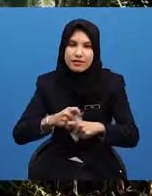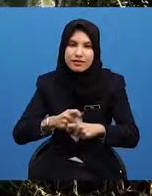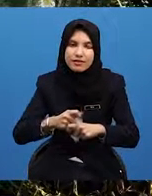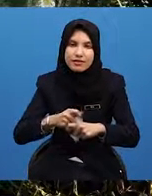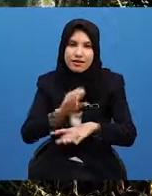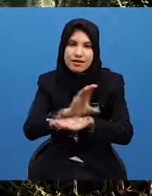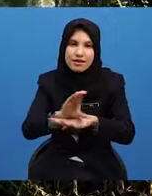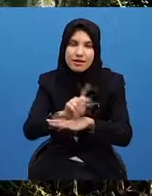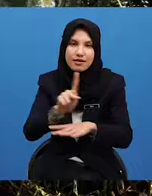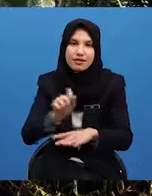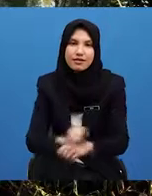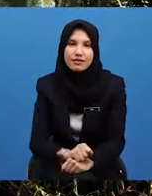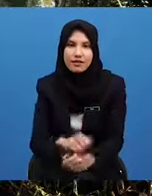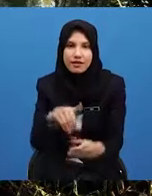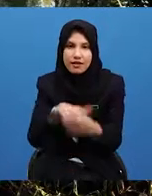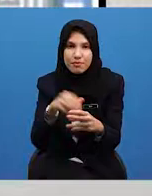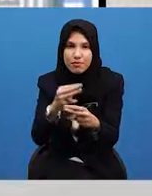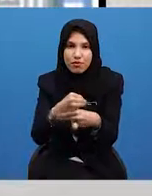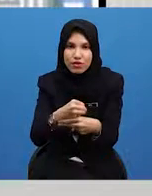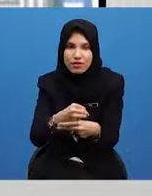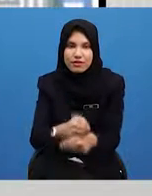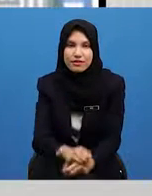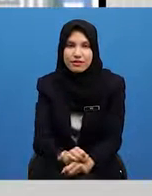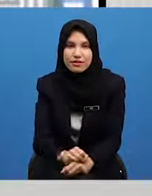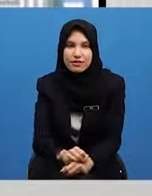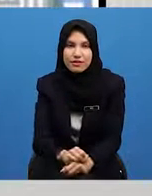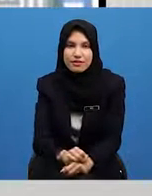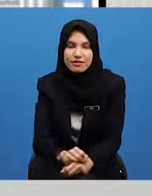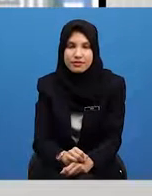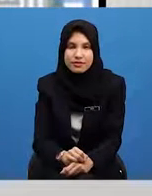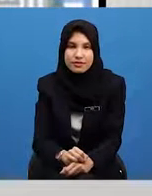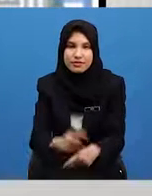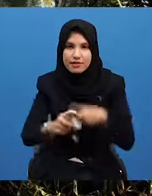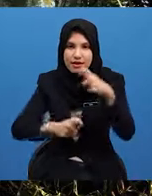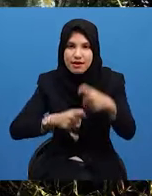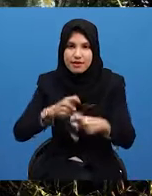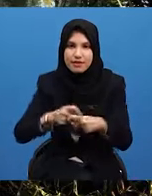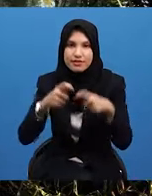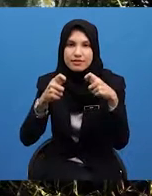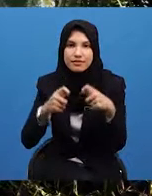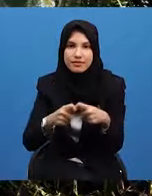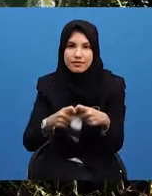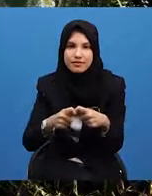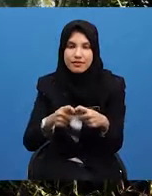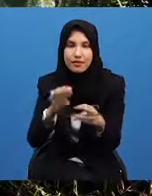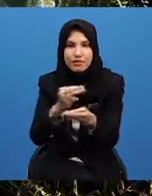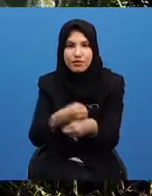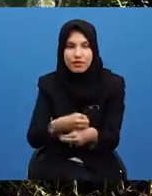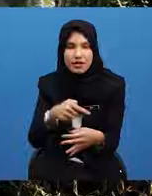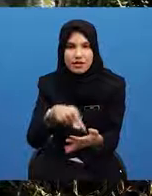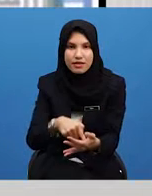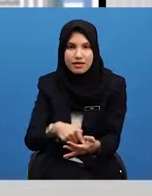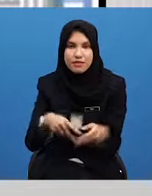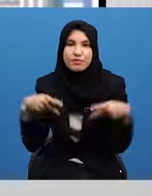dalam model ini adalah jenis takal tetap. Model ini